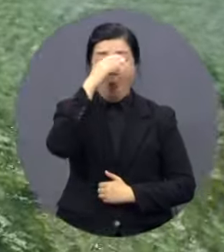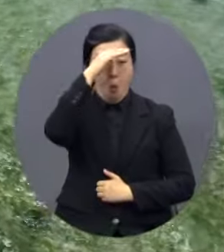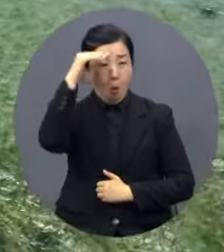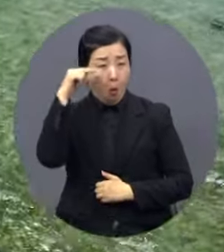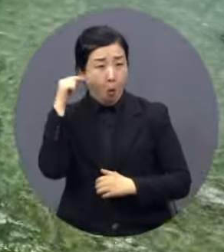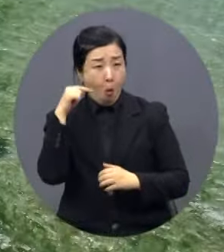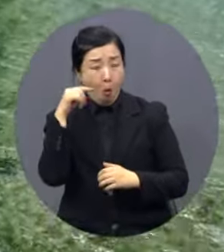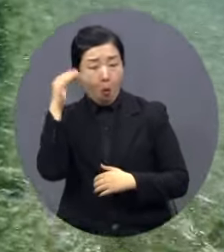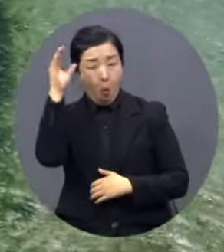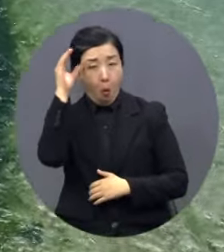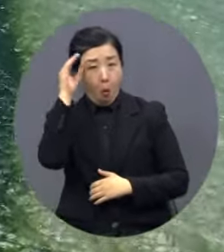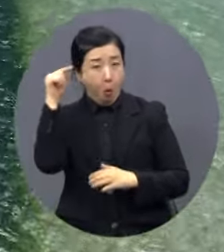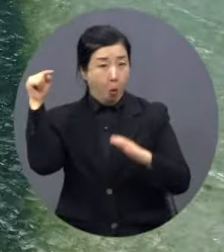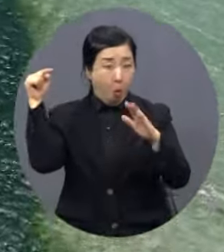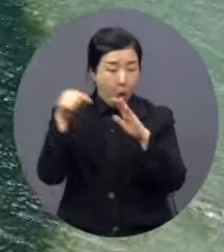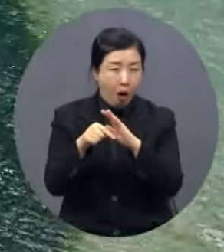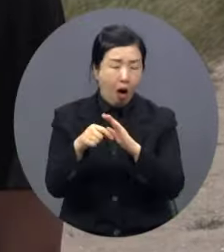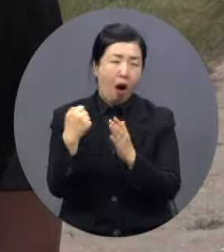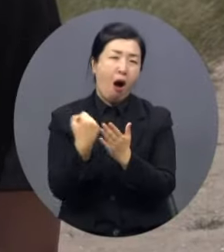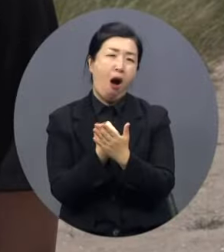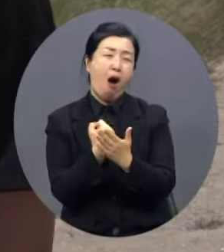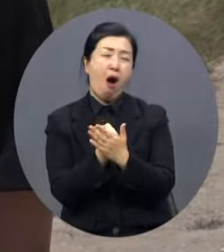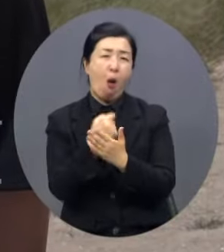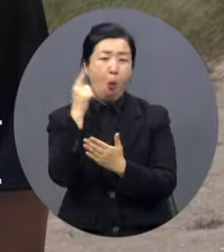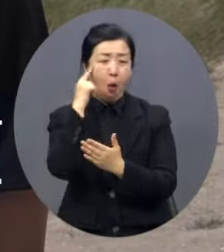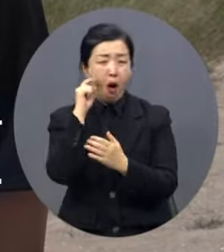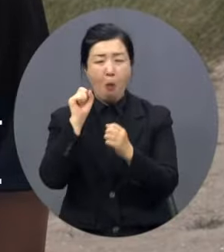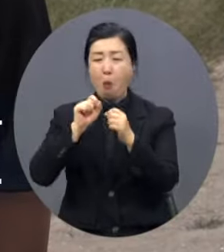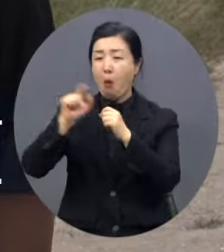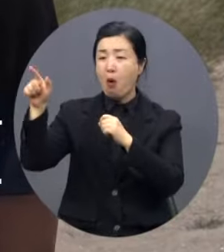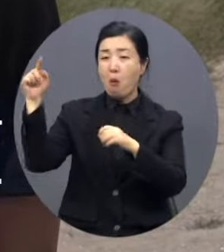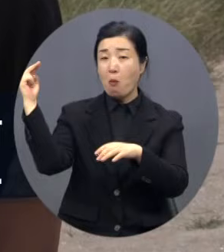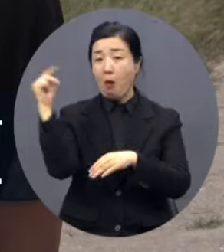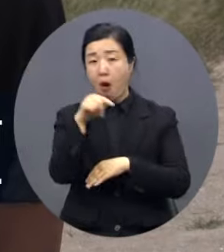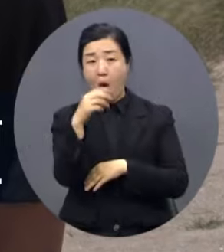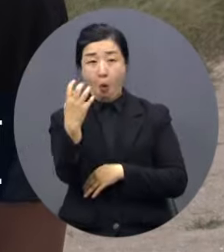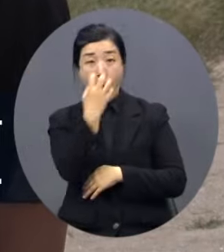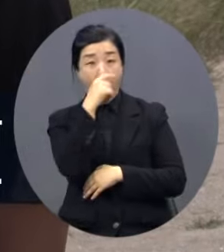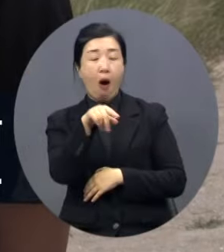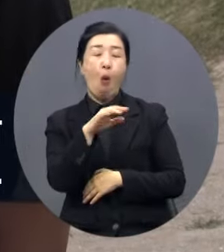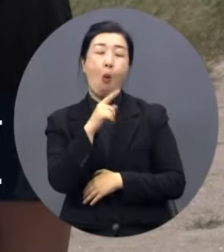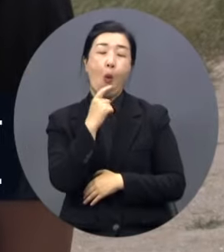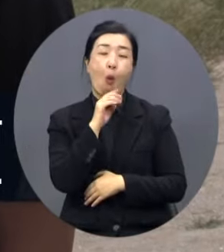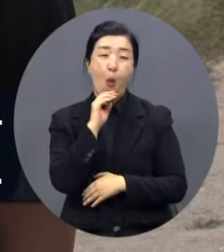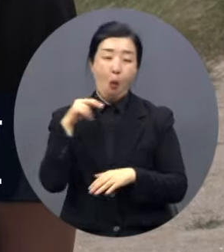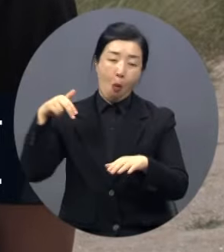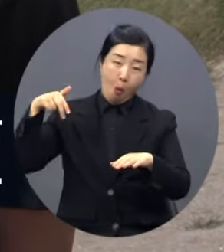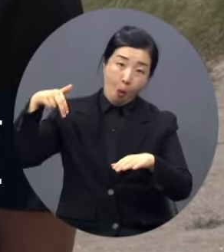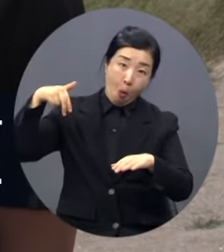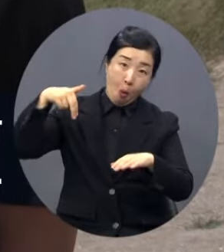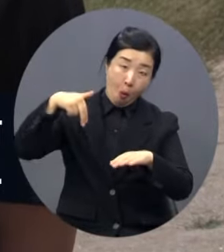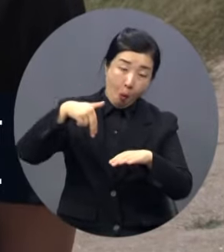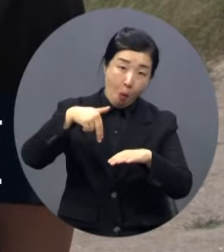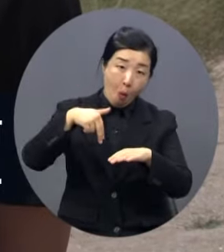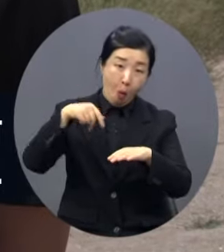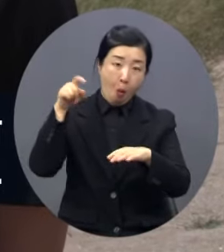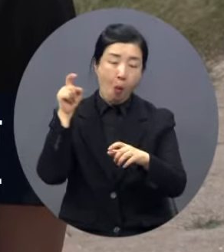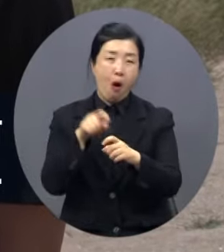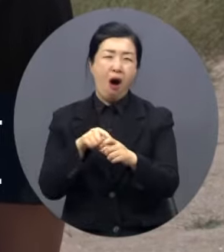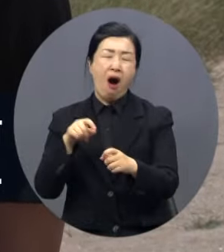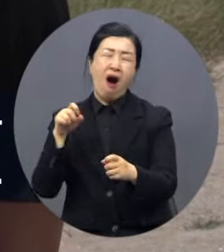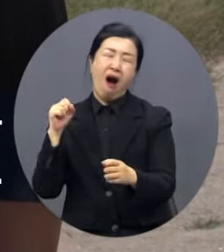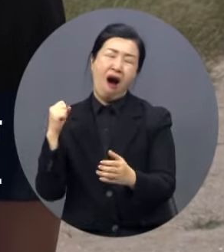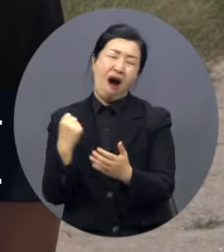관광객들은 아쉽기만합니다 멀리서 봤을 때 풍경이 너무 좋아서 걸으려고 이제 들어왔는데 막상